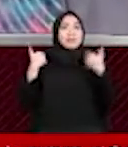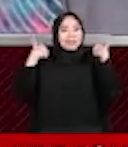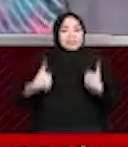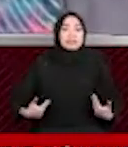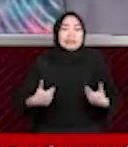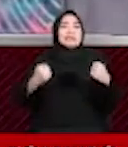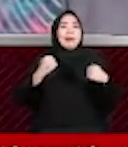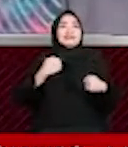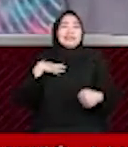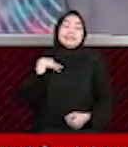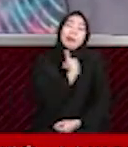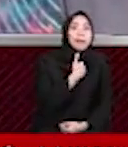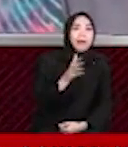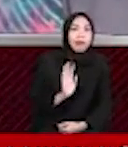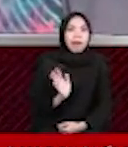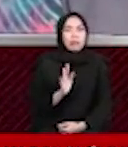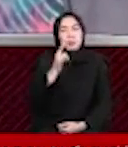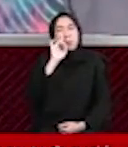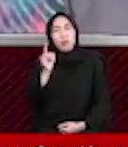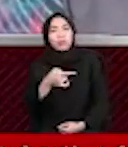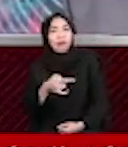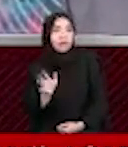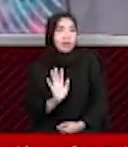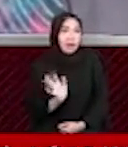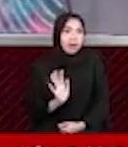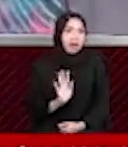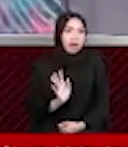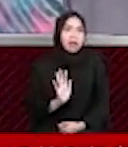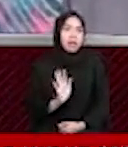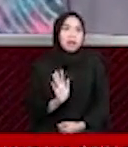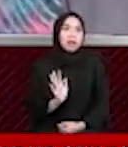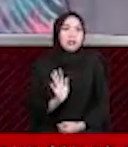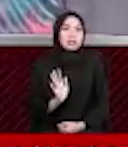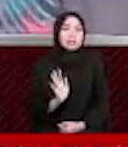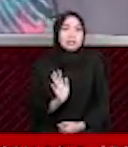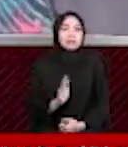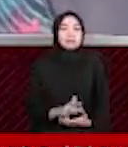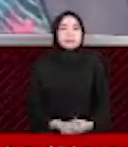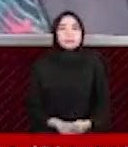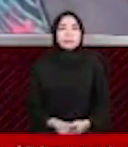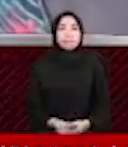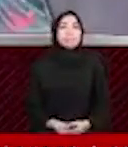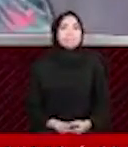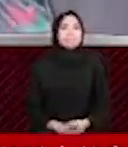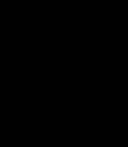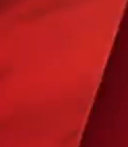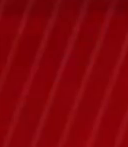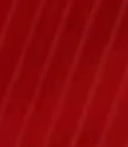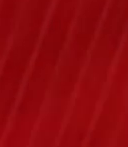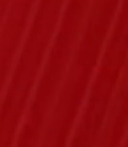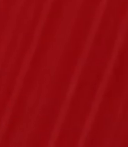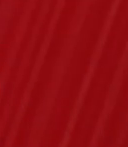rasa untuk tidak jatuh kepada boring, ya, bosan dan tetap bersemangat. Gitu Mbak Prima.